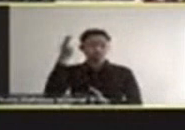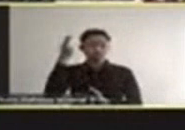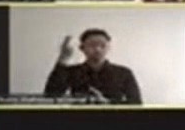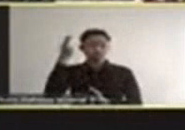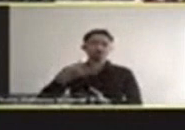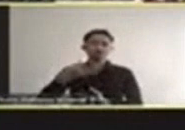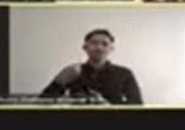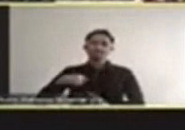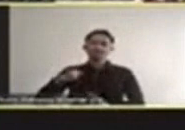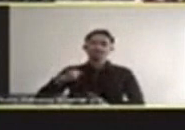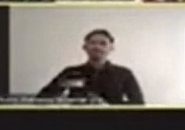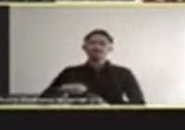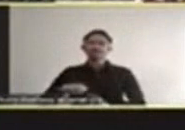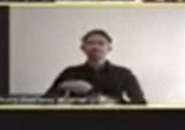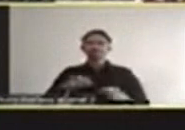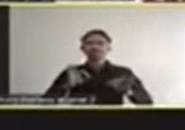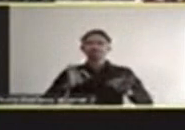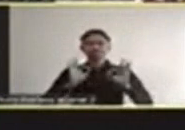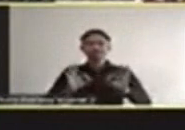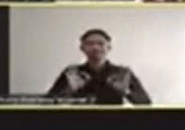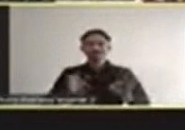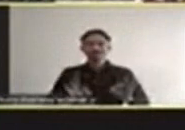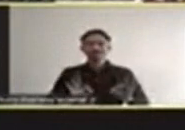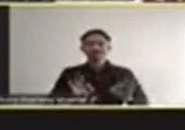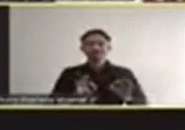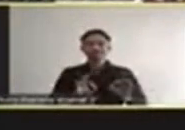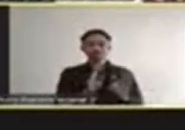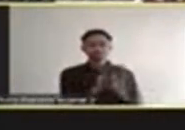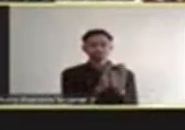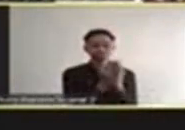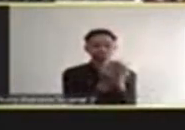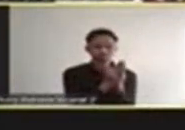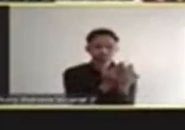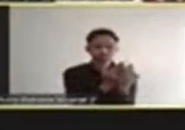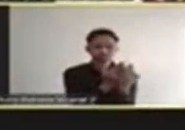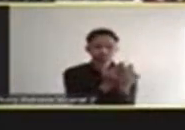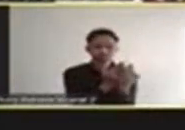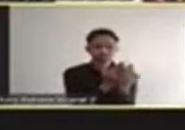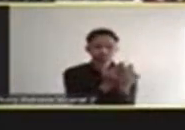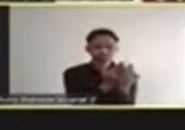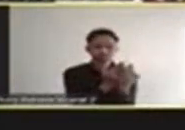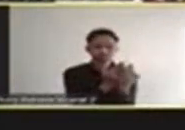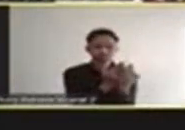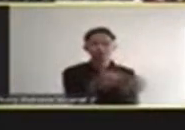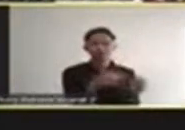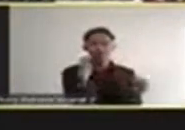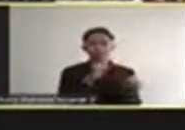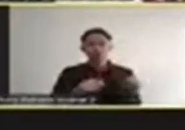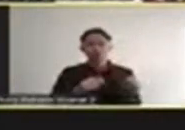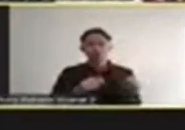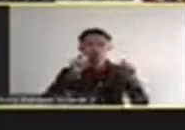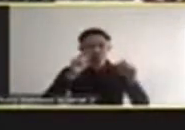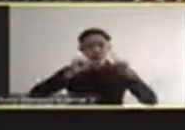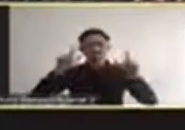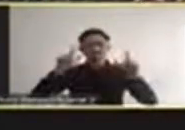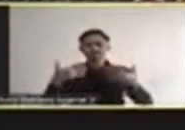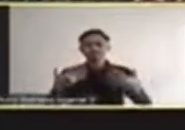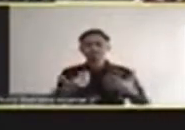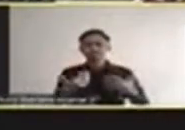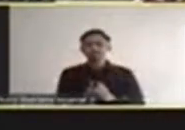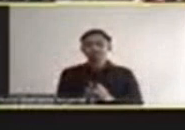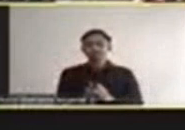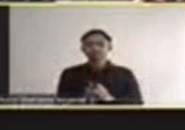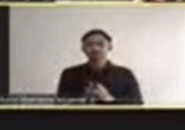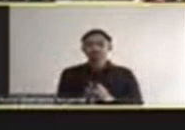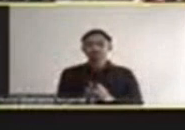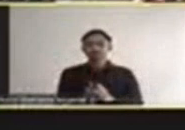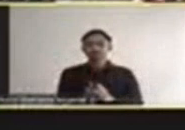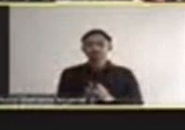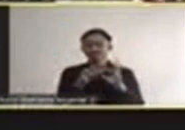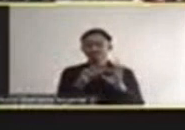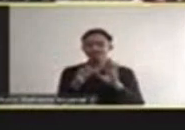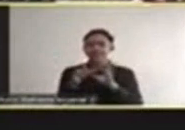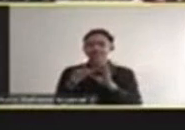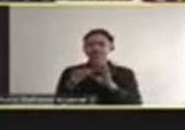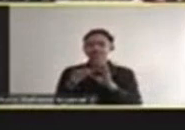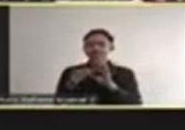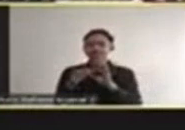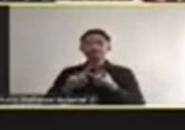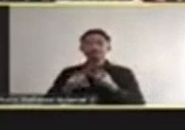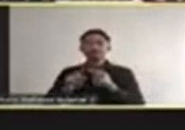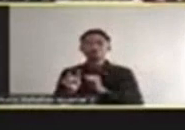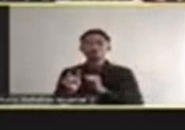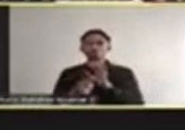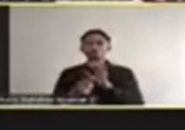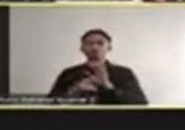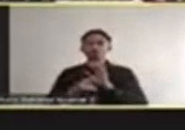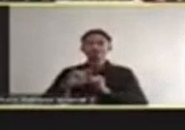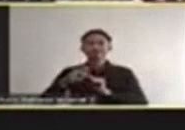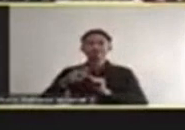menyusun pedoman yang jelas dan komprehensif. Ini yang sedang dikerjakan oleh Kementerian Pendidikan bersama juga dengan teman-teman UNICEF, dan input kami